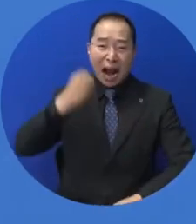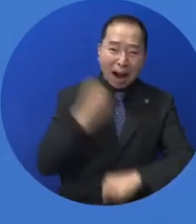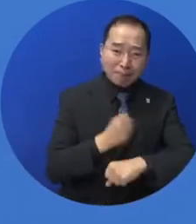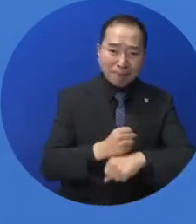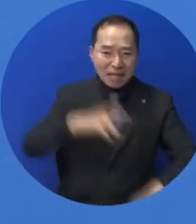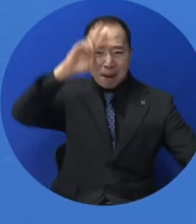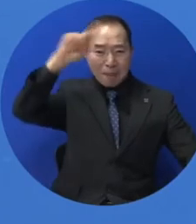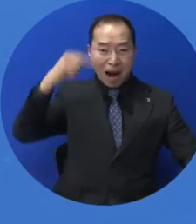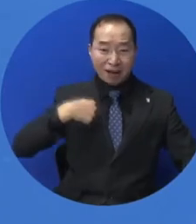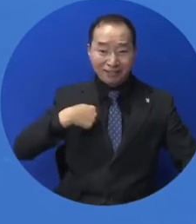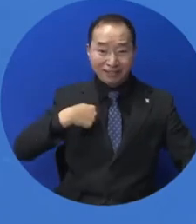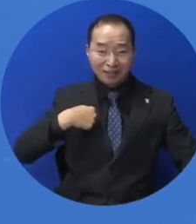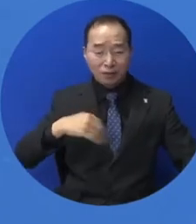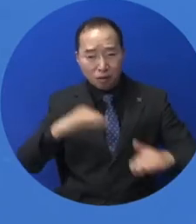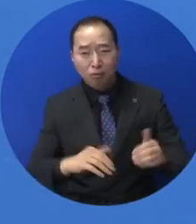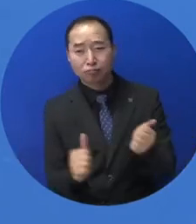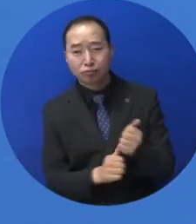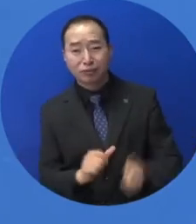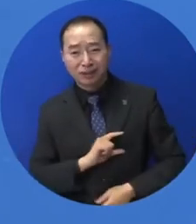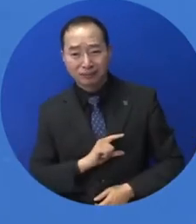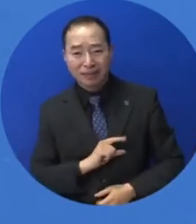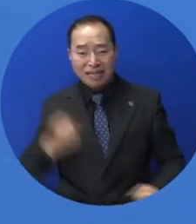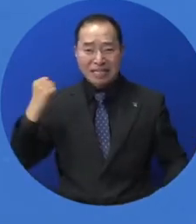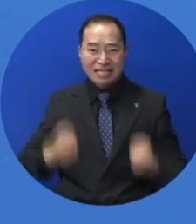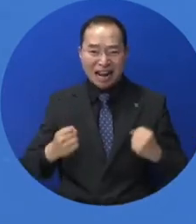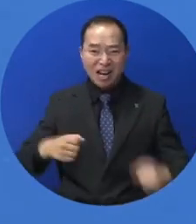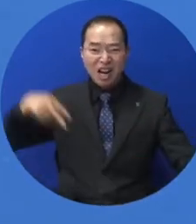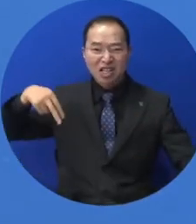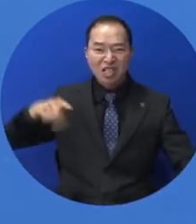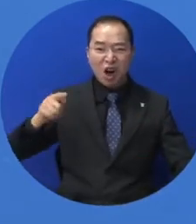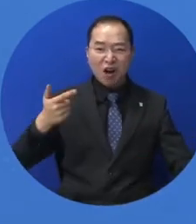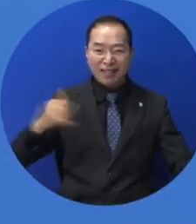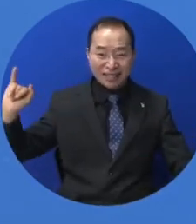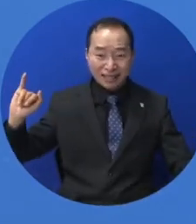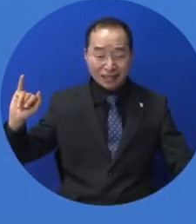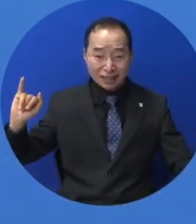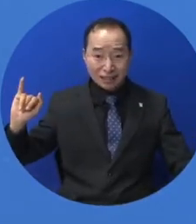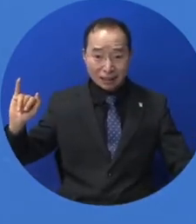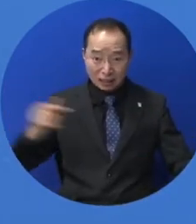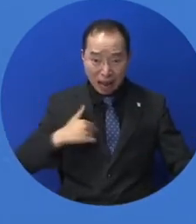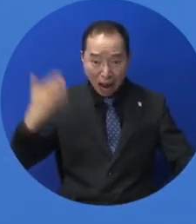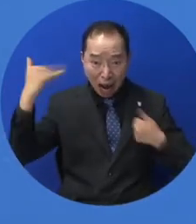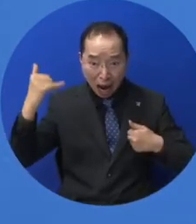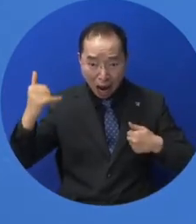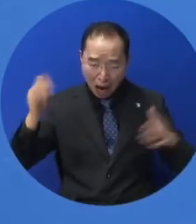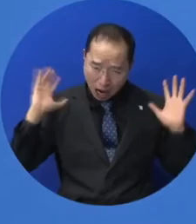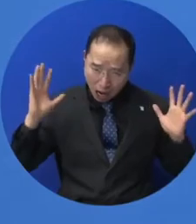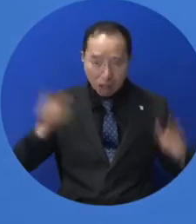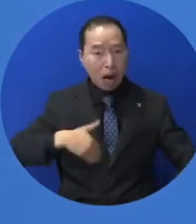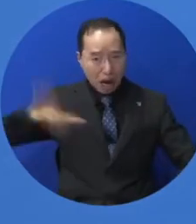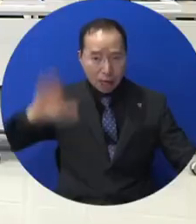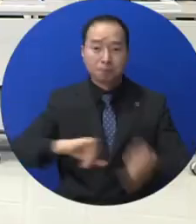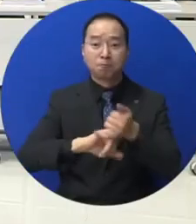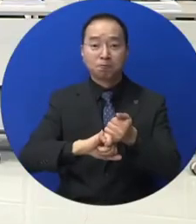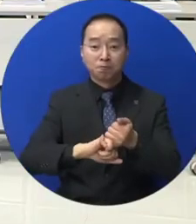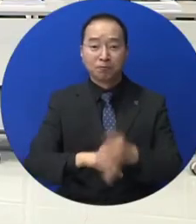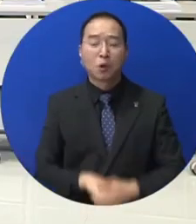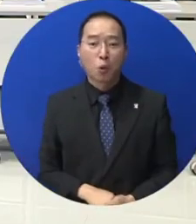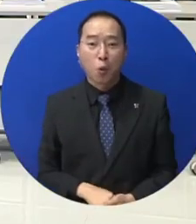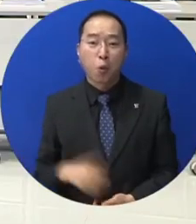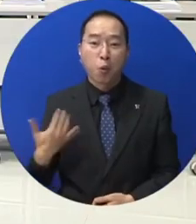그 다음에 부캐는 달려라 써니. 찾으면 언제든지 달려가겠습니다. 네.